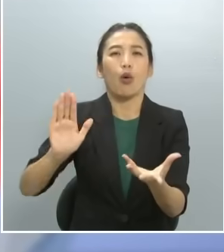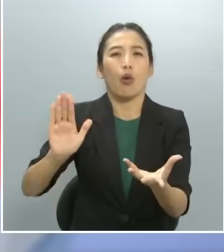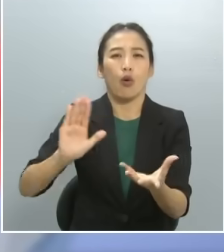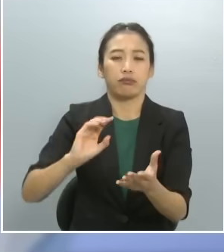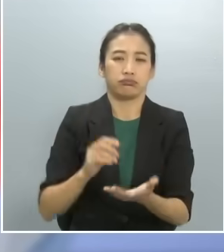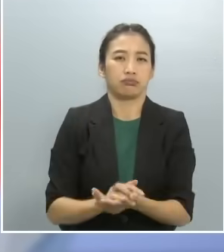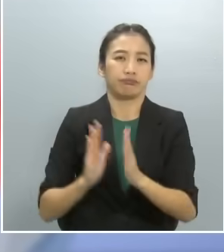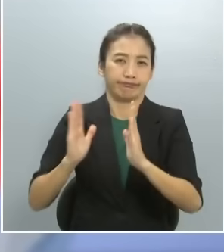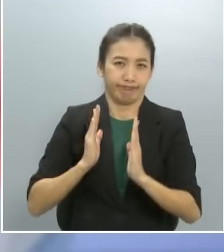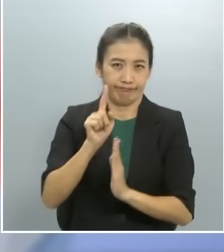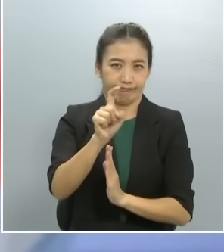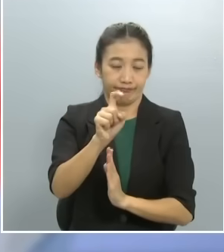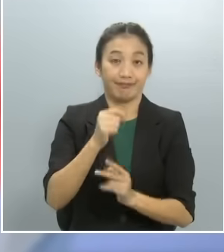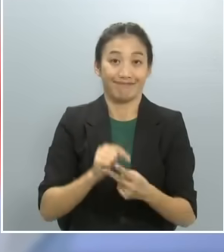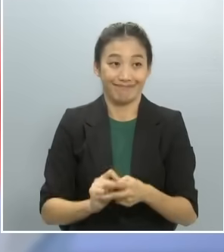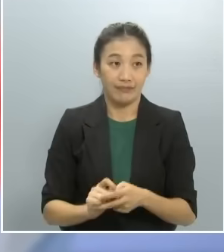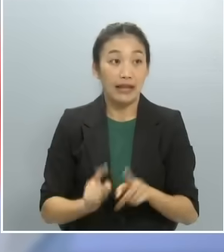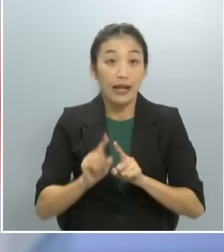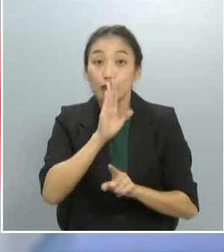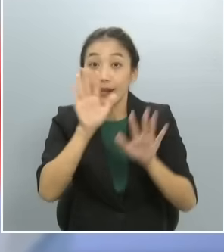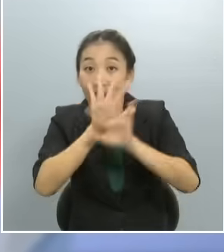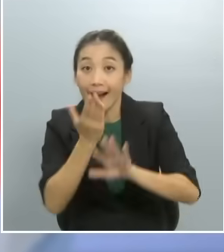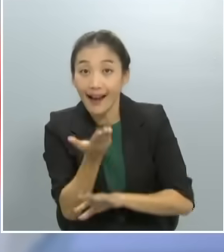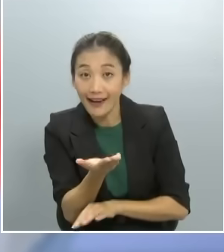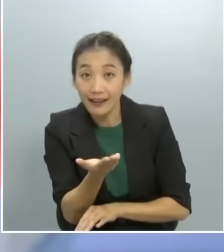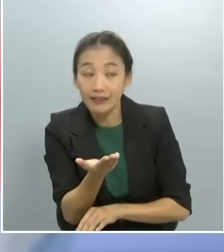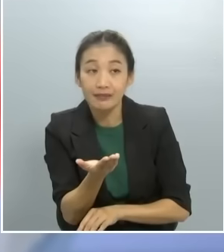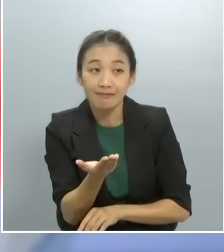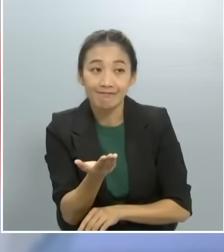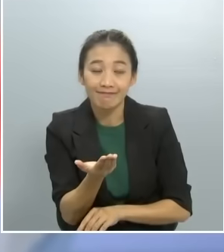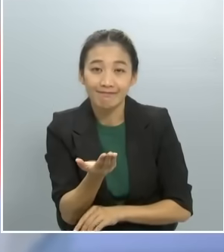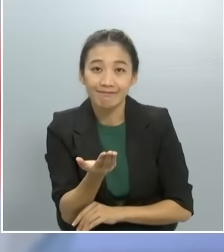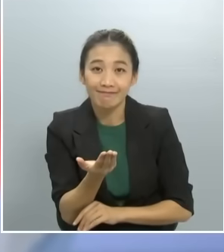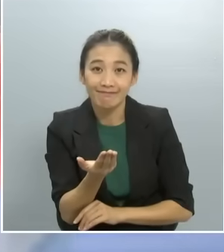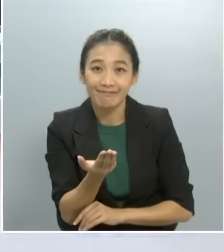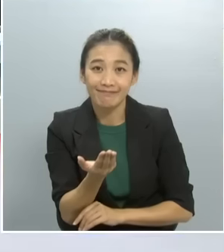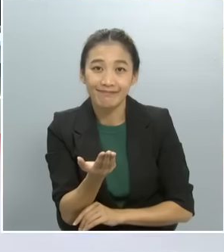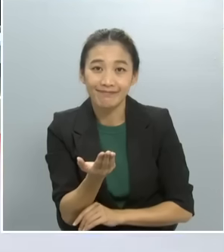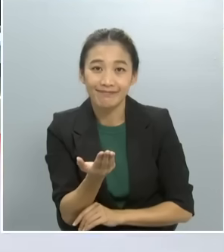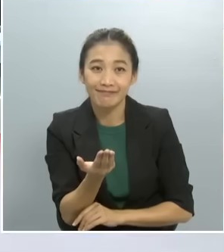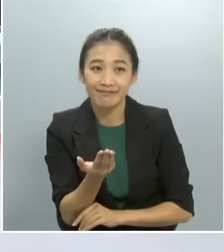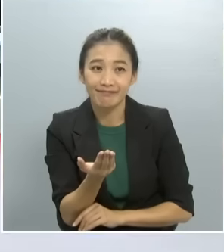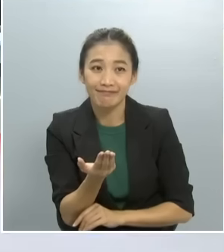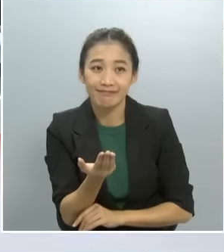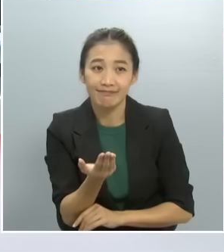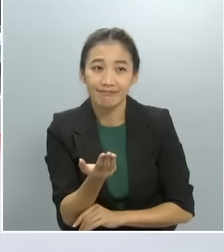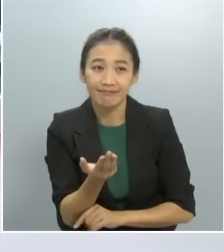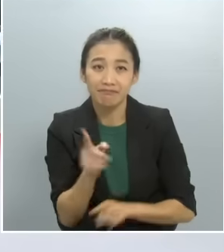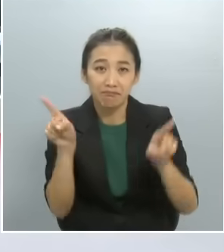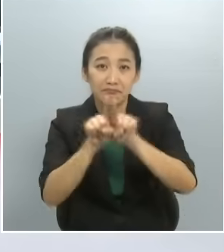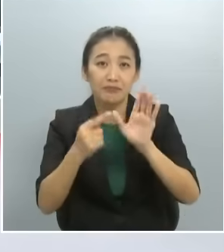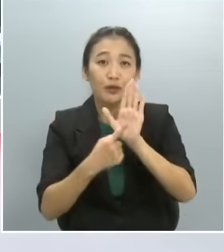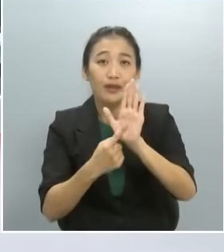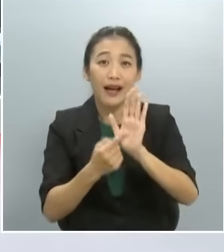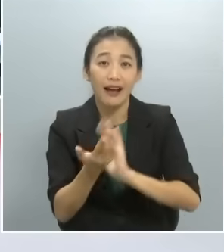แต่ถ้าเกิดว่าเป็นอย่างนี้อืมเป็นอย่างนี้นี่นี่เป็น